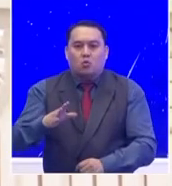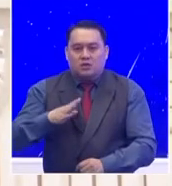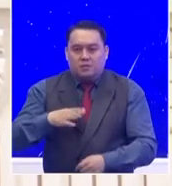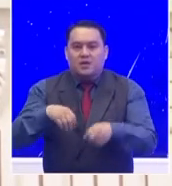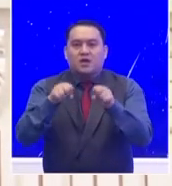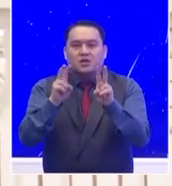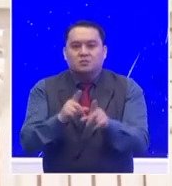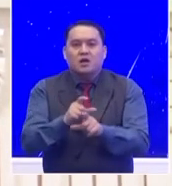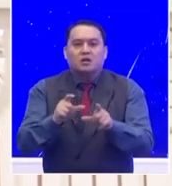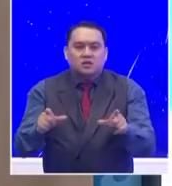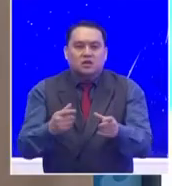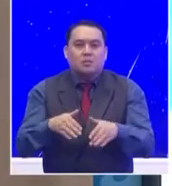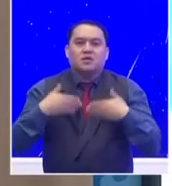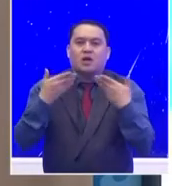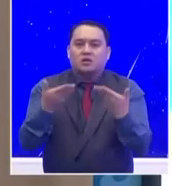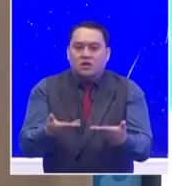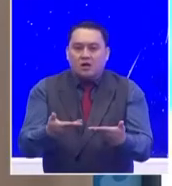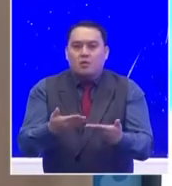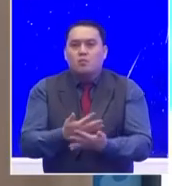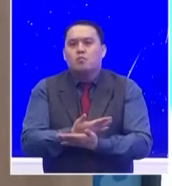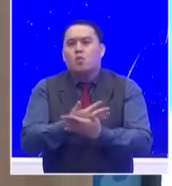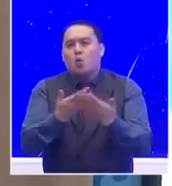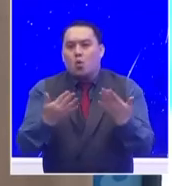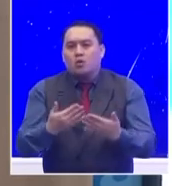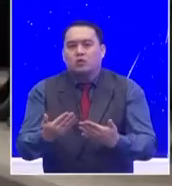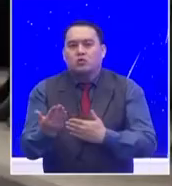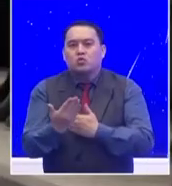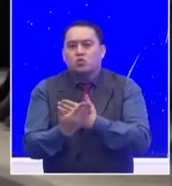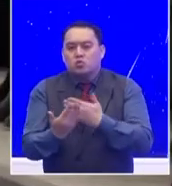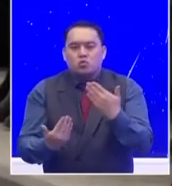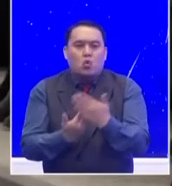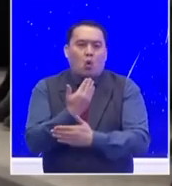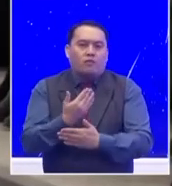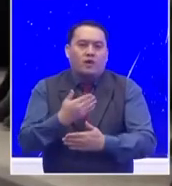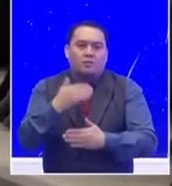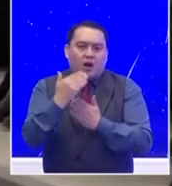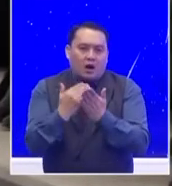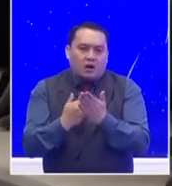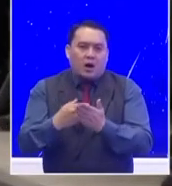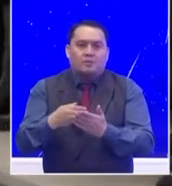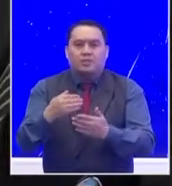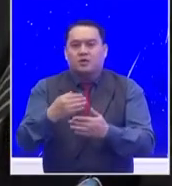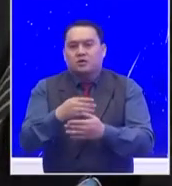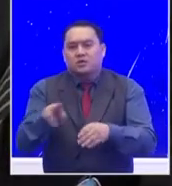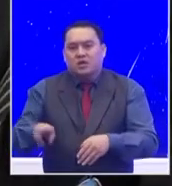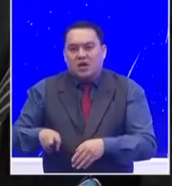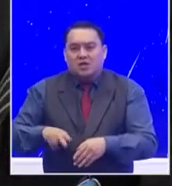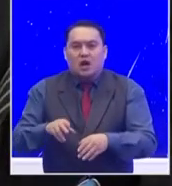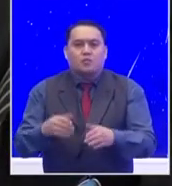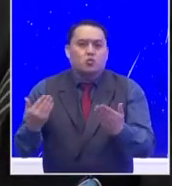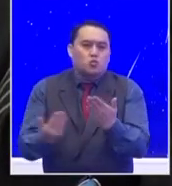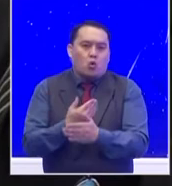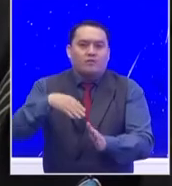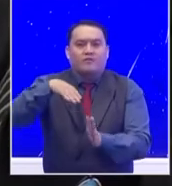Алматинской области. Специалисты представили более 100 инновационных образовательных программ директорам учебных учреждений.